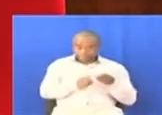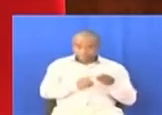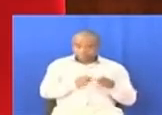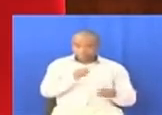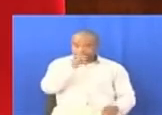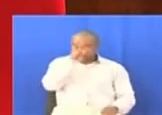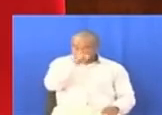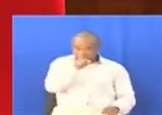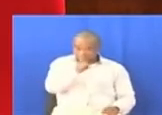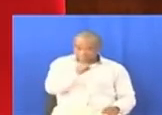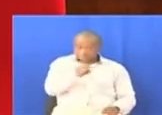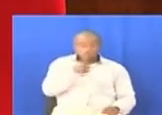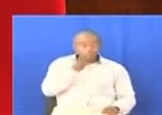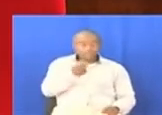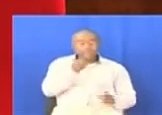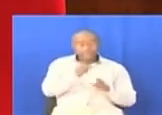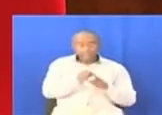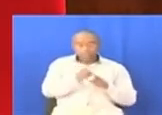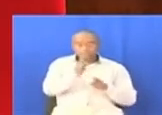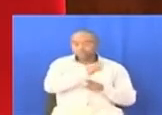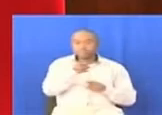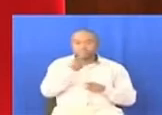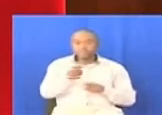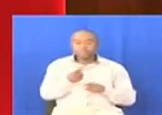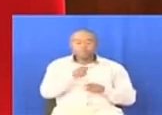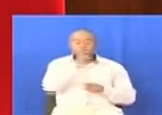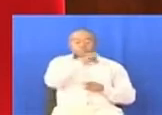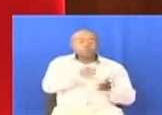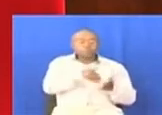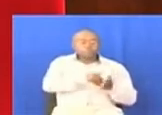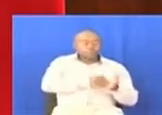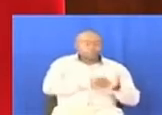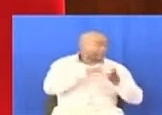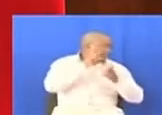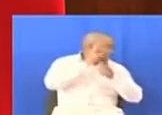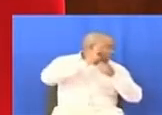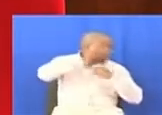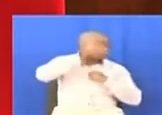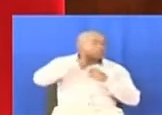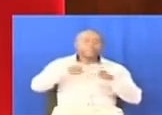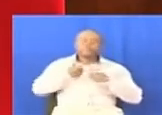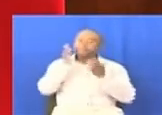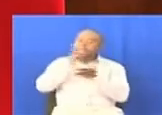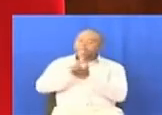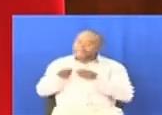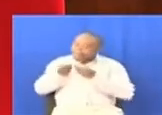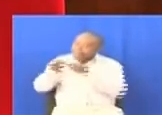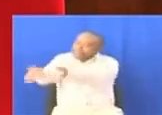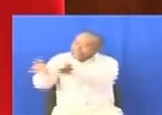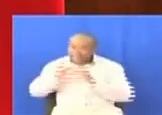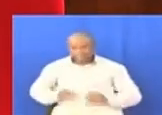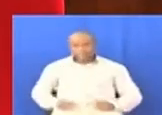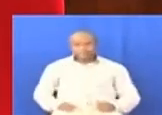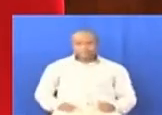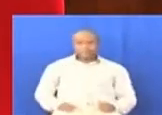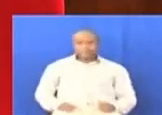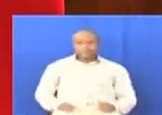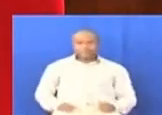inapokuja zana ya neno la Kiswahili, mnyonge mnyongeni haki yake mpeni. Kwa hiyo Mheshimiwa